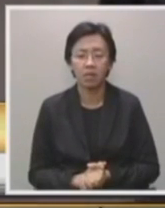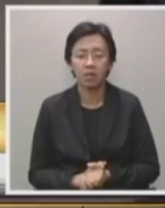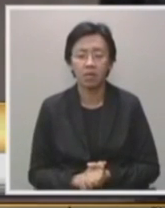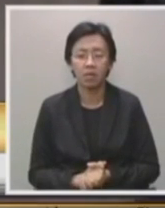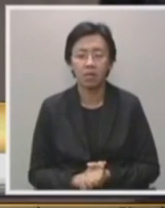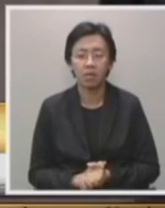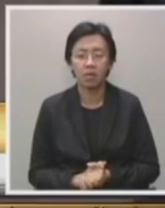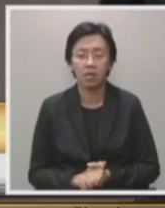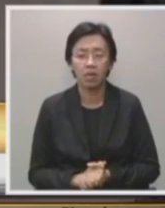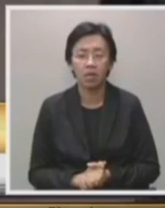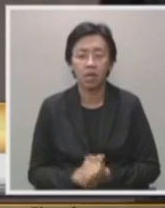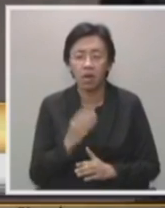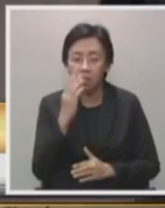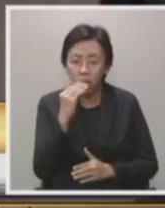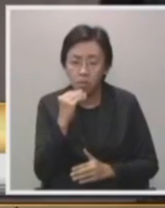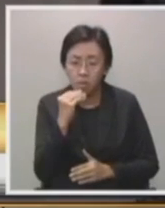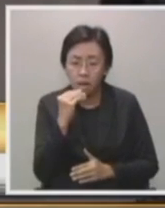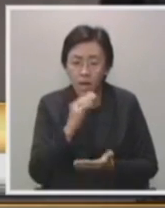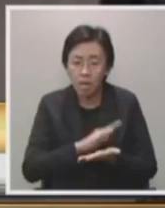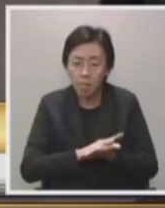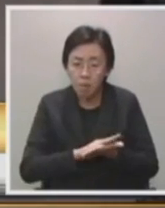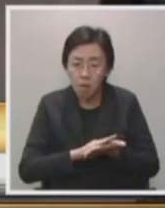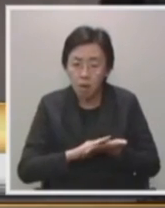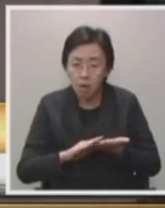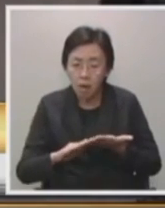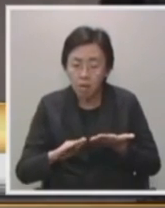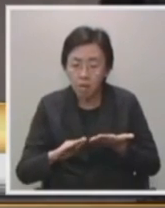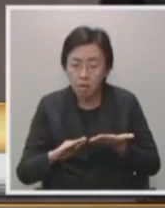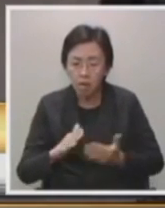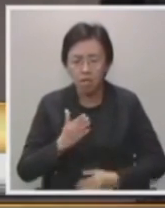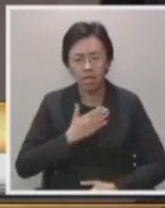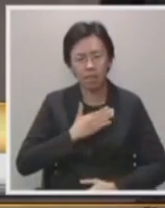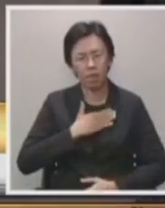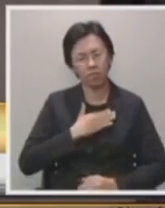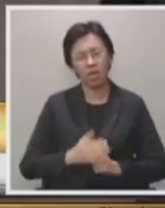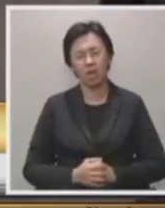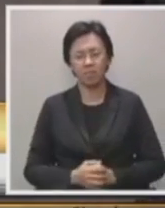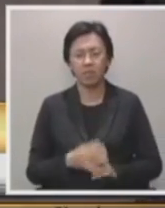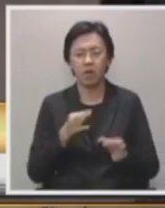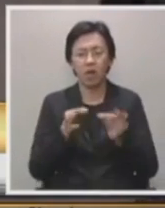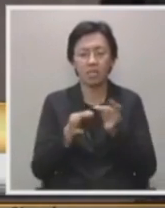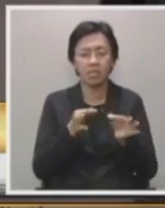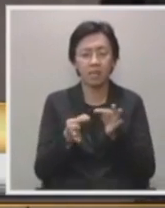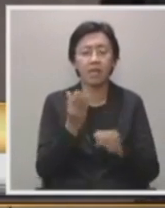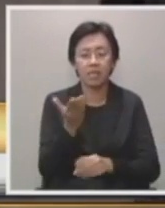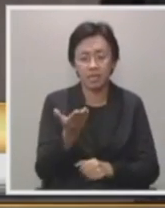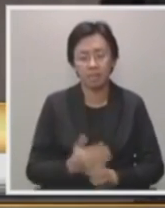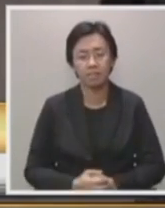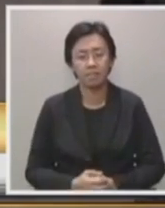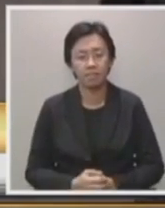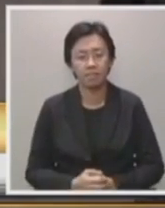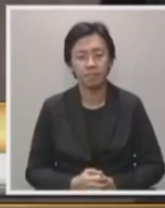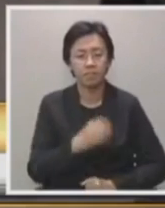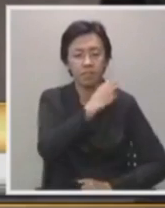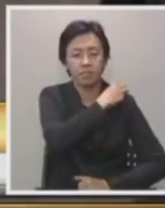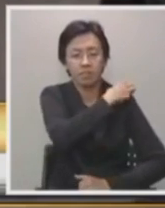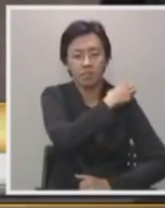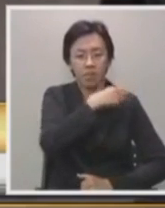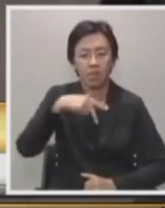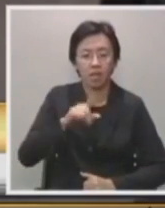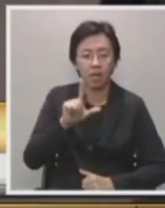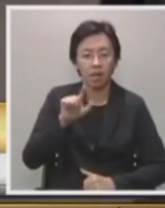ใช้วาจาที่สุภาพแต่จริงๆผมอยากจะขออนุญาตกลับเรียนท่านครับว่ายศพลเอกของ